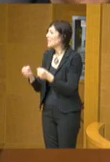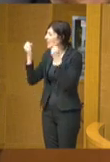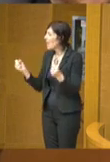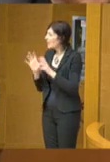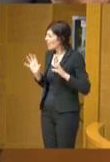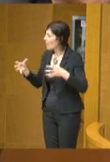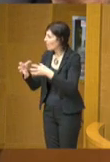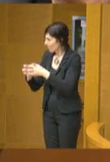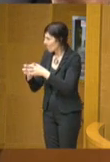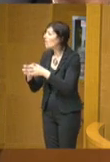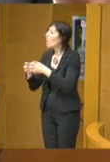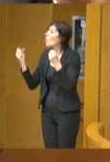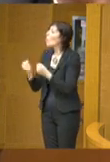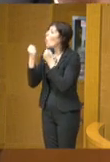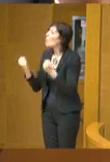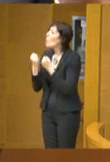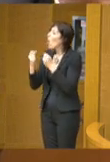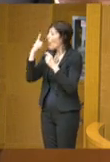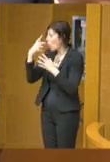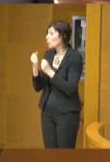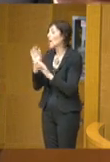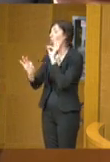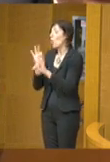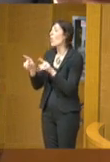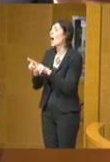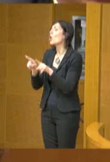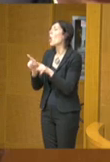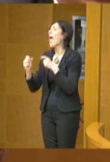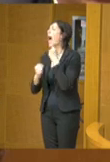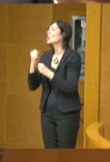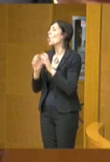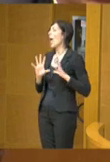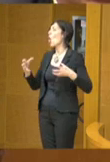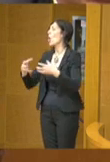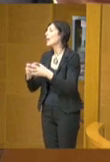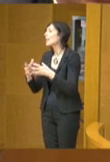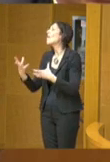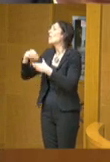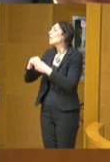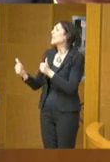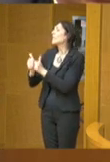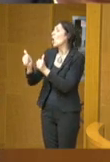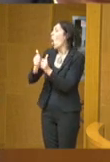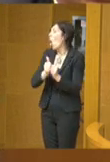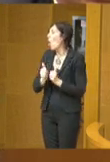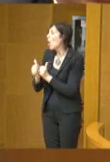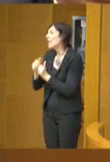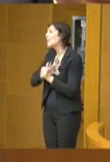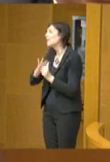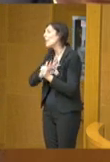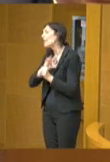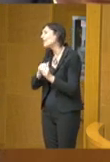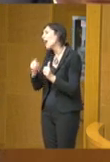mirato a promuovere il concetto di cura come azione collettiva, coinvolgendo le comunità e gli stakeholder interessati per fornire